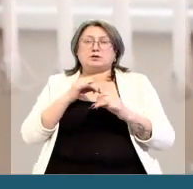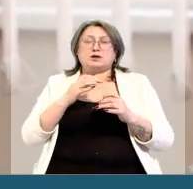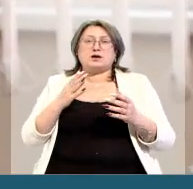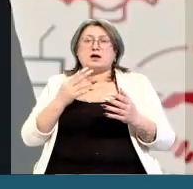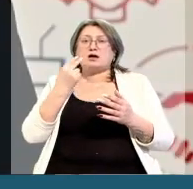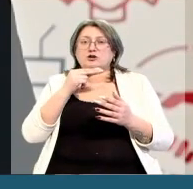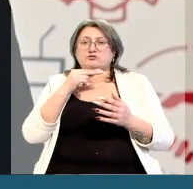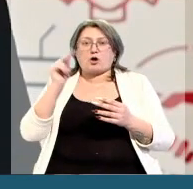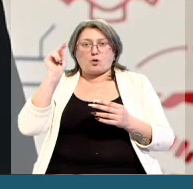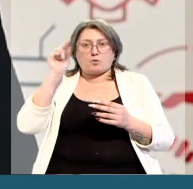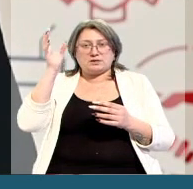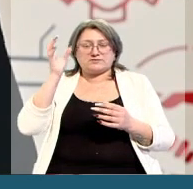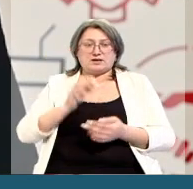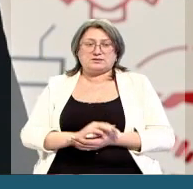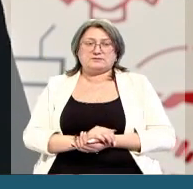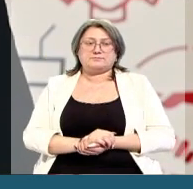жолдары талқыланды. Бүгін біз